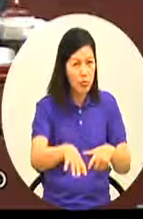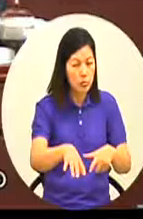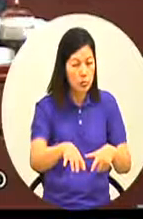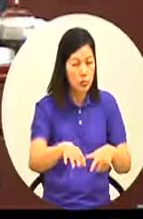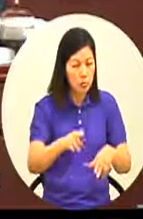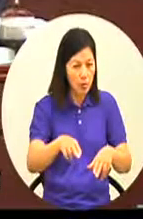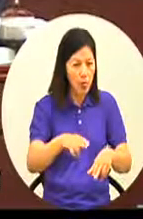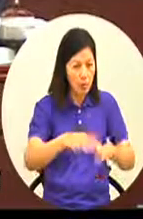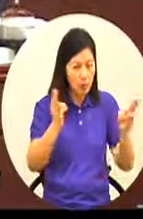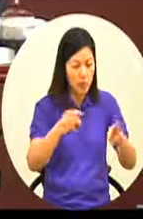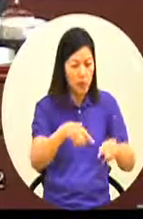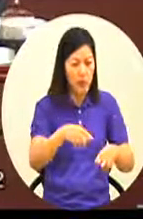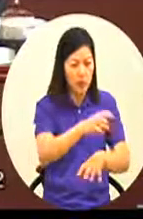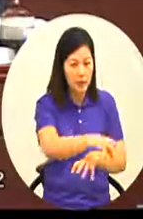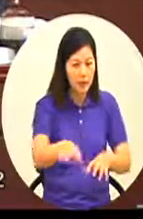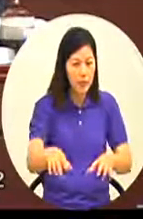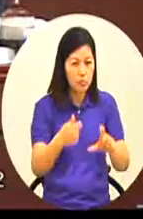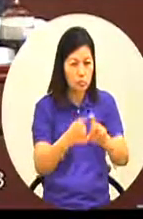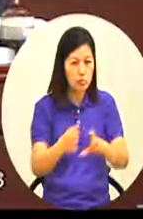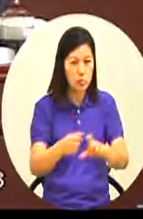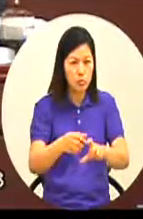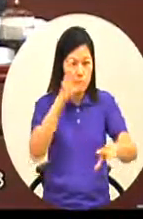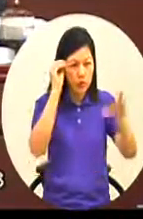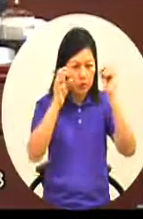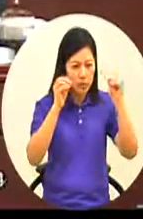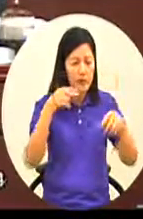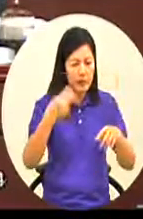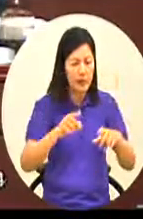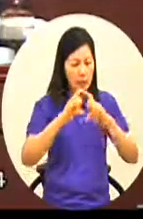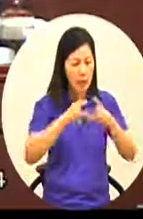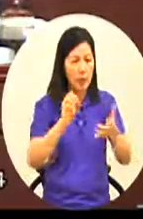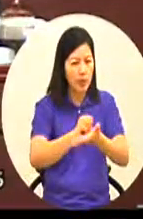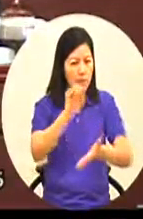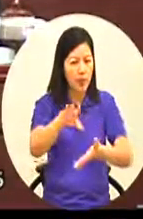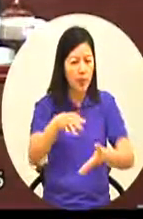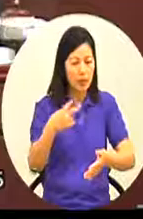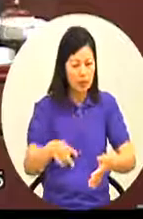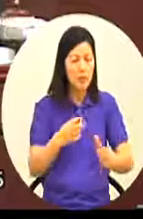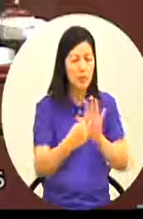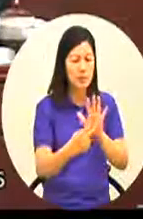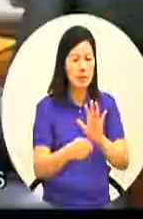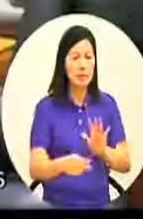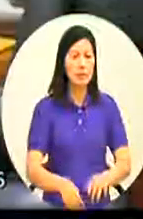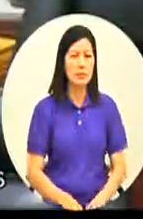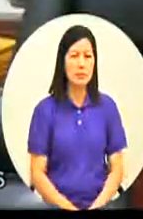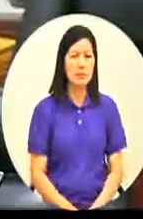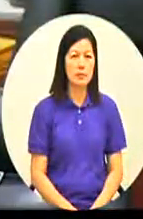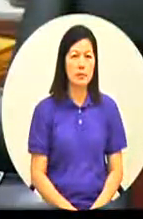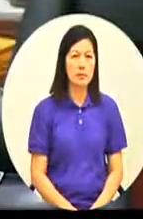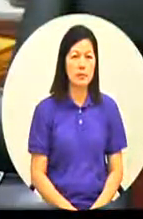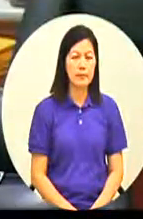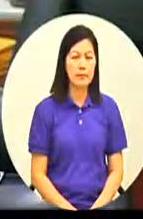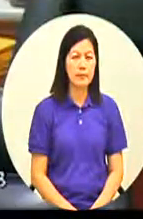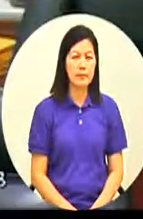们每个区里面所有重要的讯息然后回报，所以也在这边也跟议员做个说明。